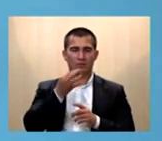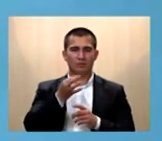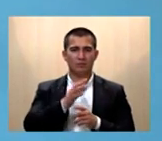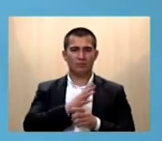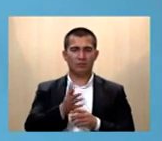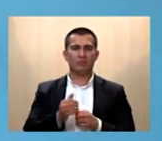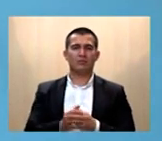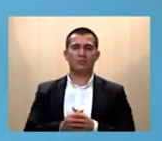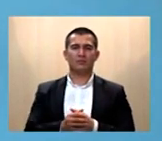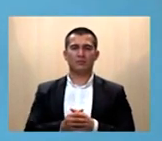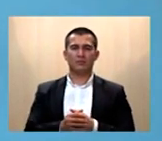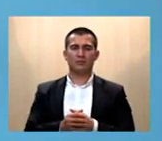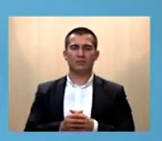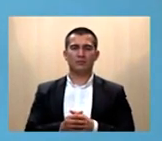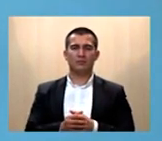bor.